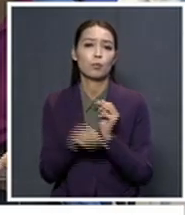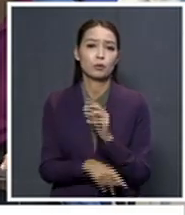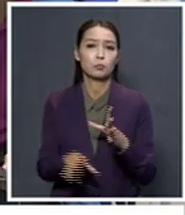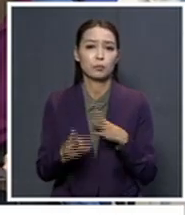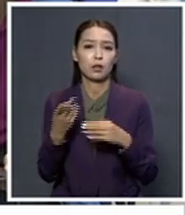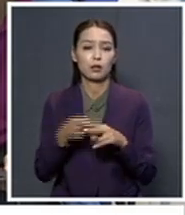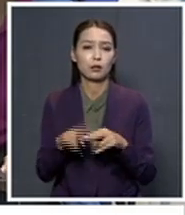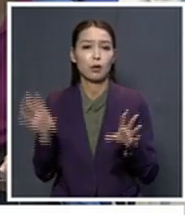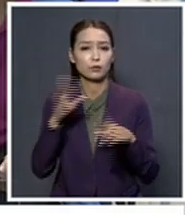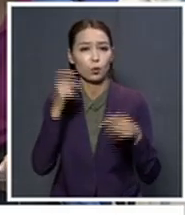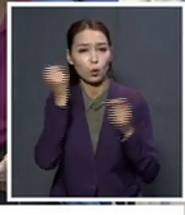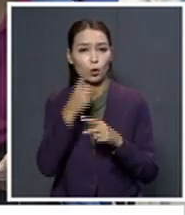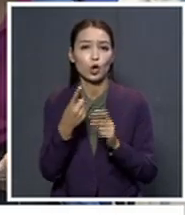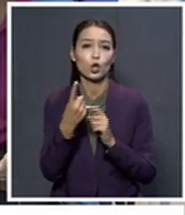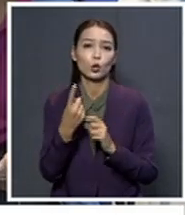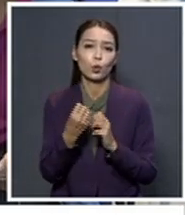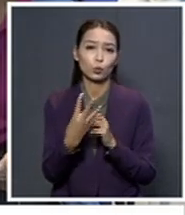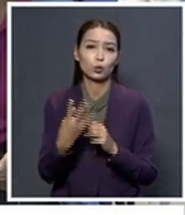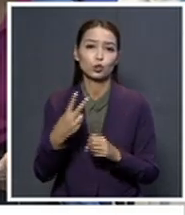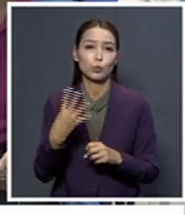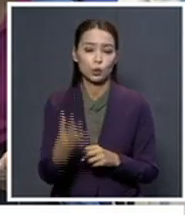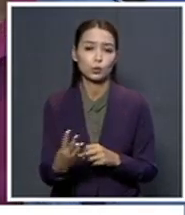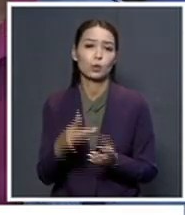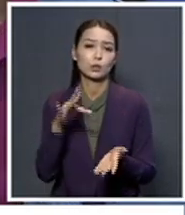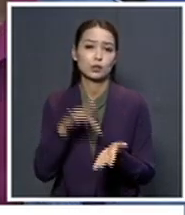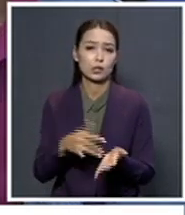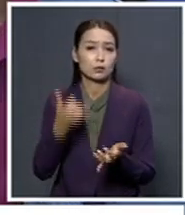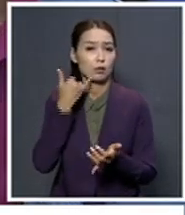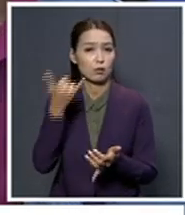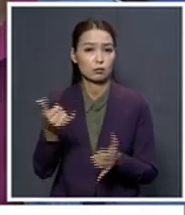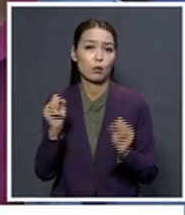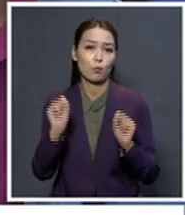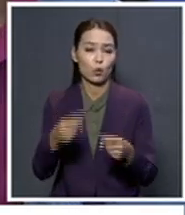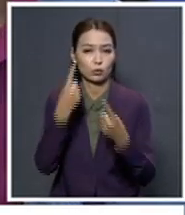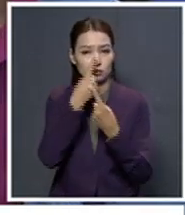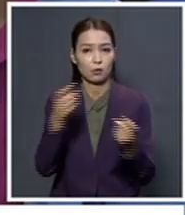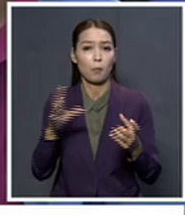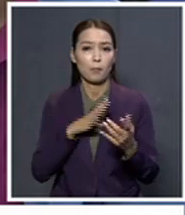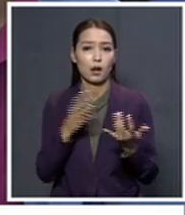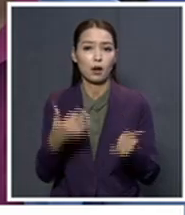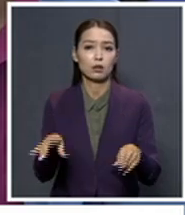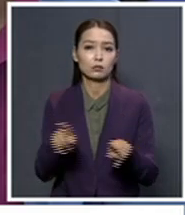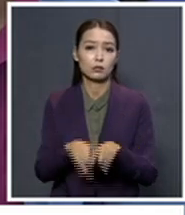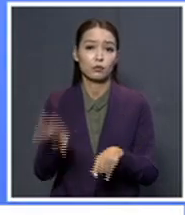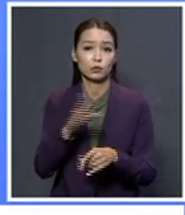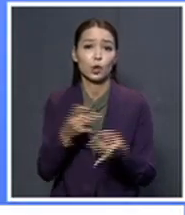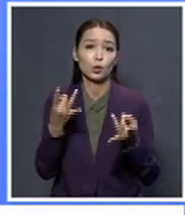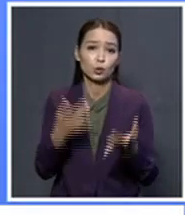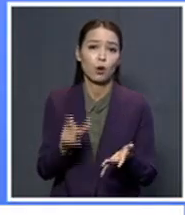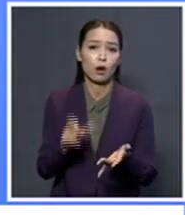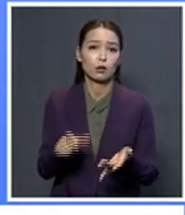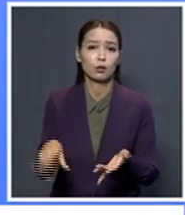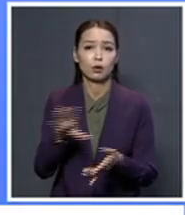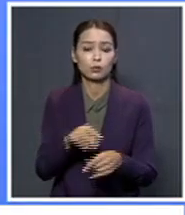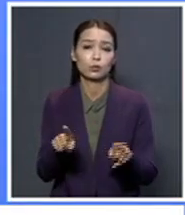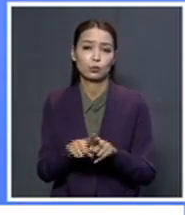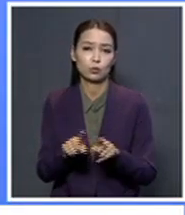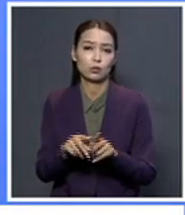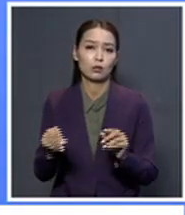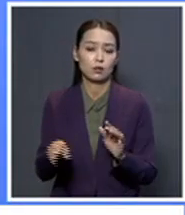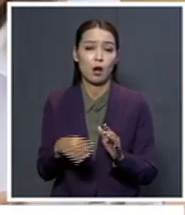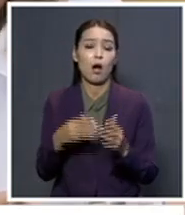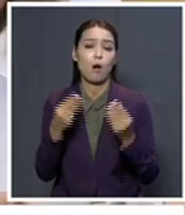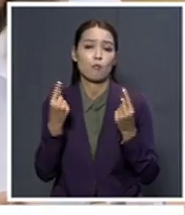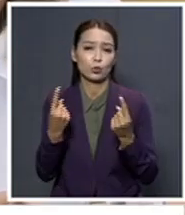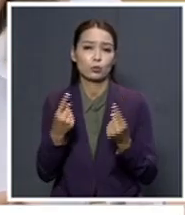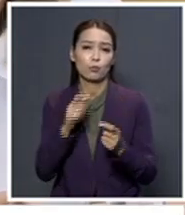ақпарат білетіндер 14-24 кол орталығына хабарласа алатын ескертті. Оның үстіне қарапайым тұрғындар бұл үшін қомақты сыйақы